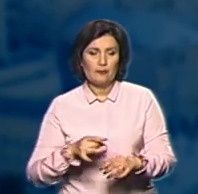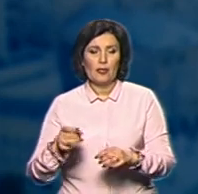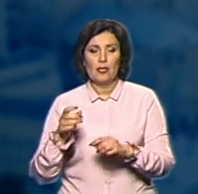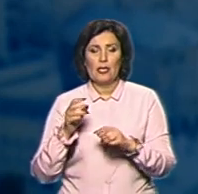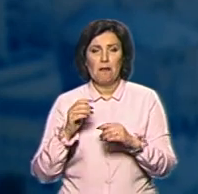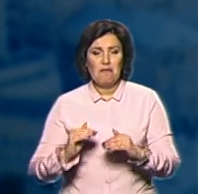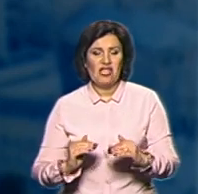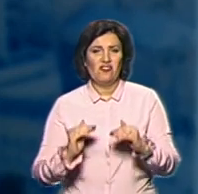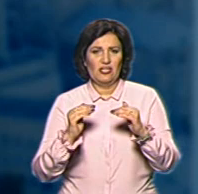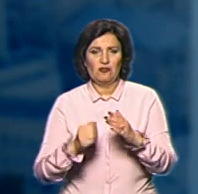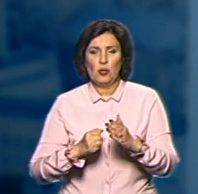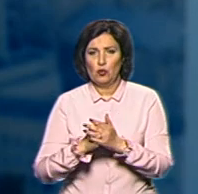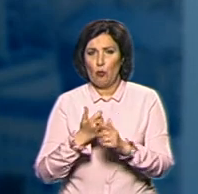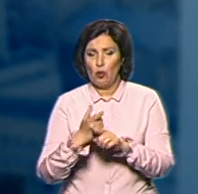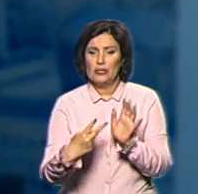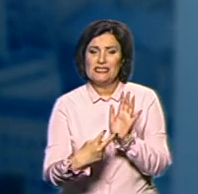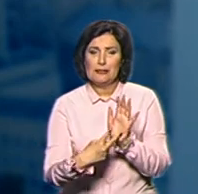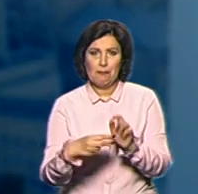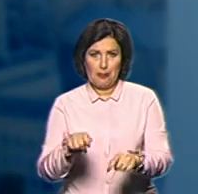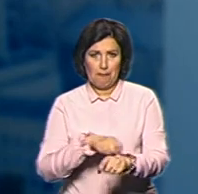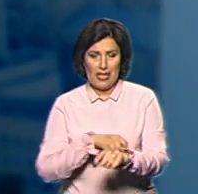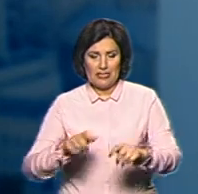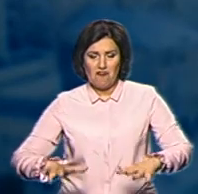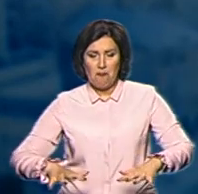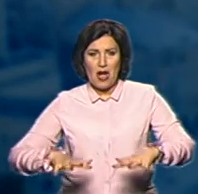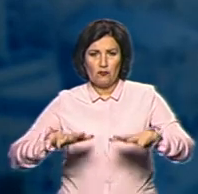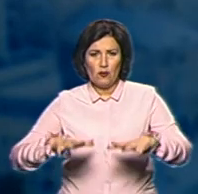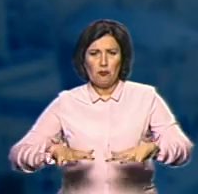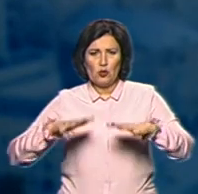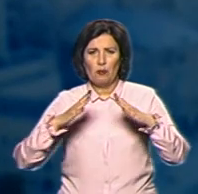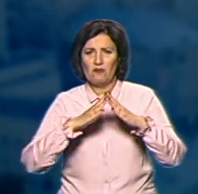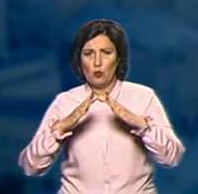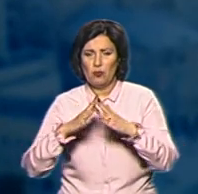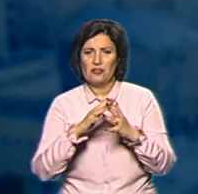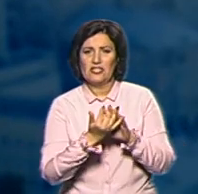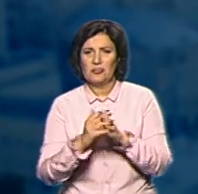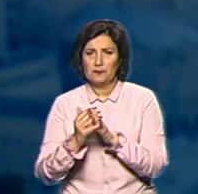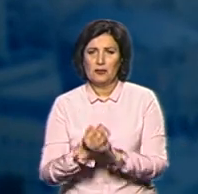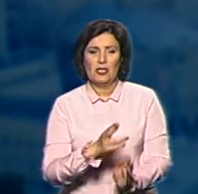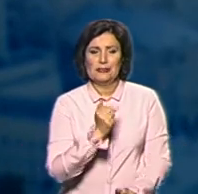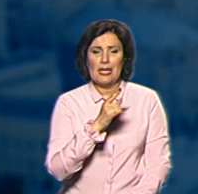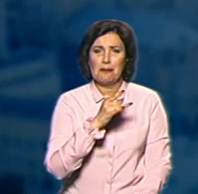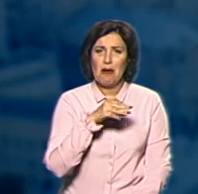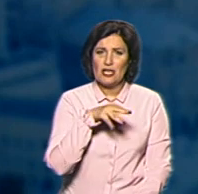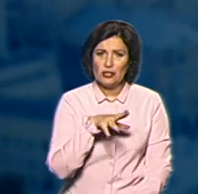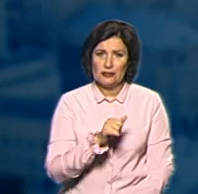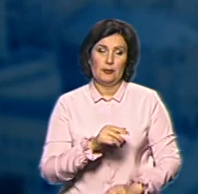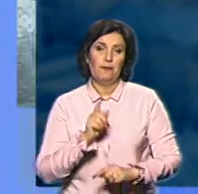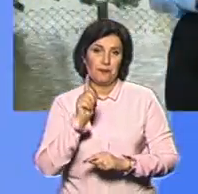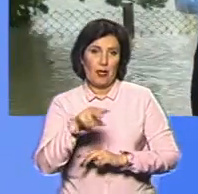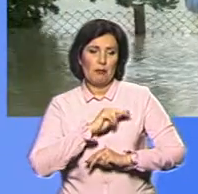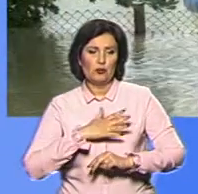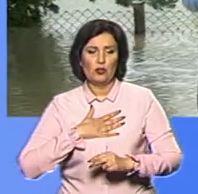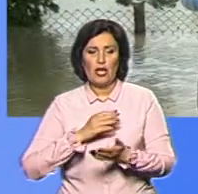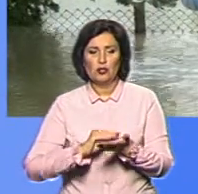Кавулі, підвищився до понад 7 метрів. Паводок підтопив будинки в населених пунктах. В селі Маршинці працює моя колега